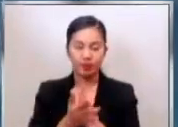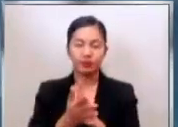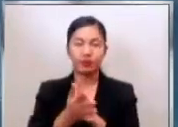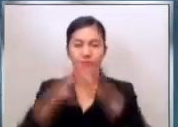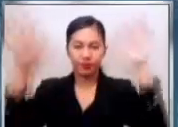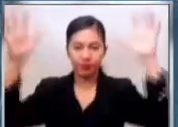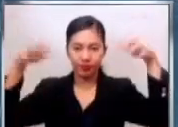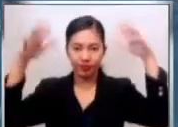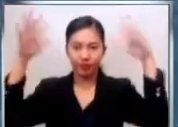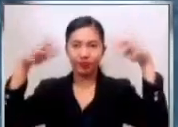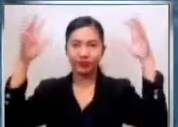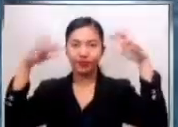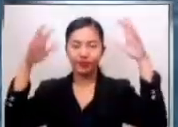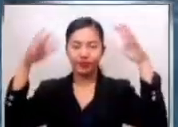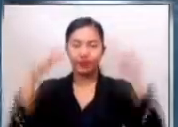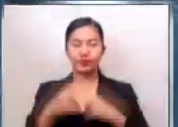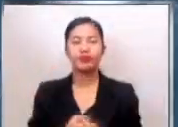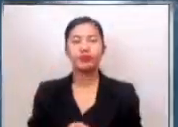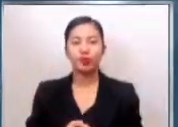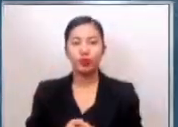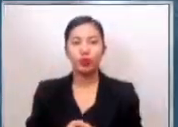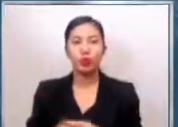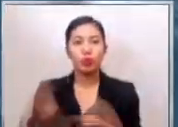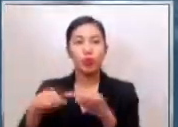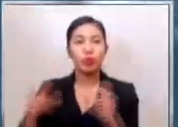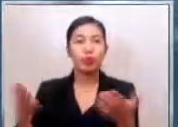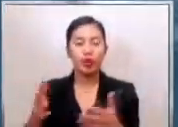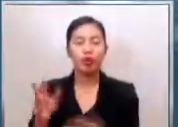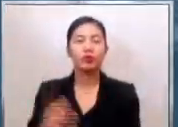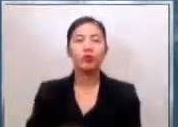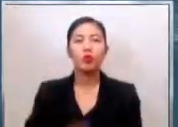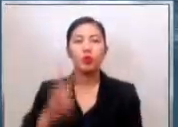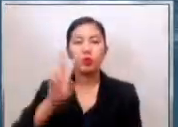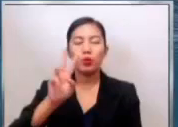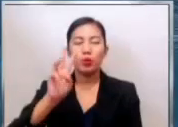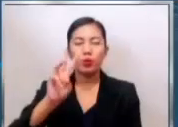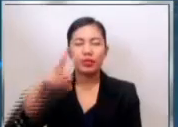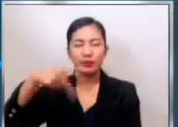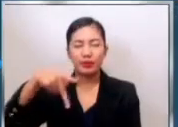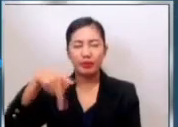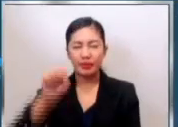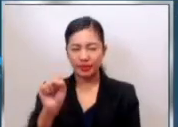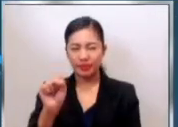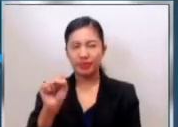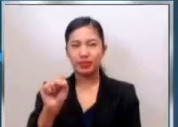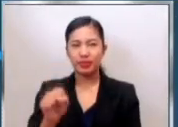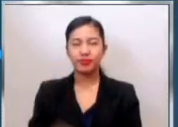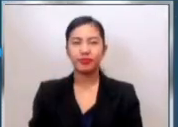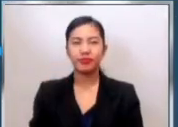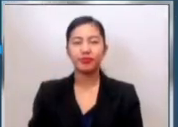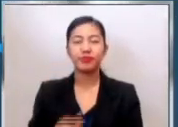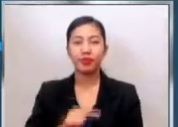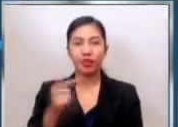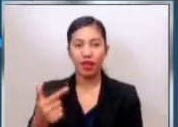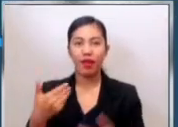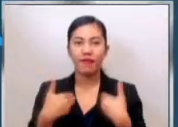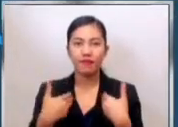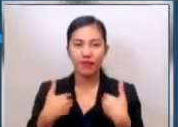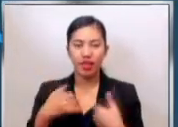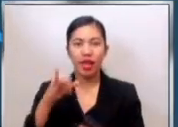habang papunta ito ng West Philippine Sea. Bukod sa LPA, nakakaapekto naman ang Intertropical Convergence Zone sa